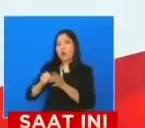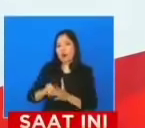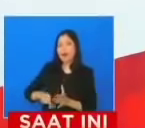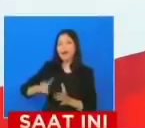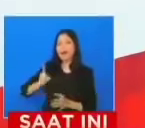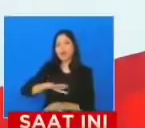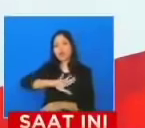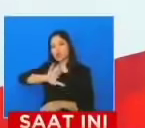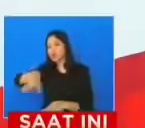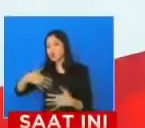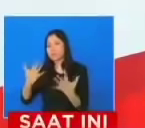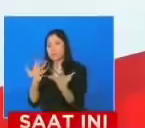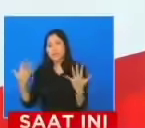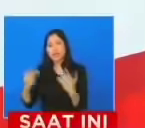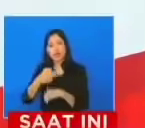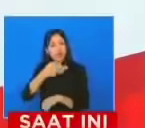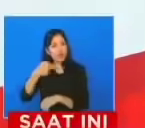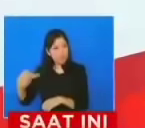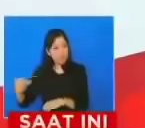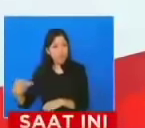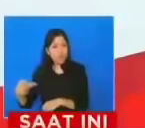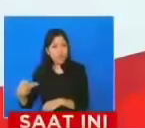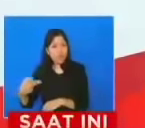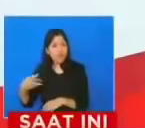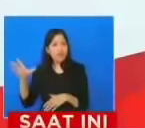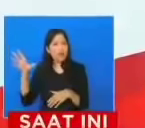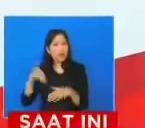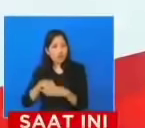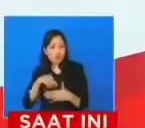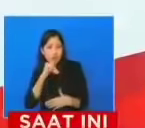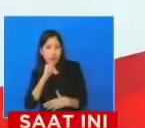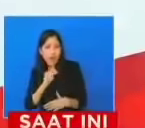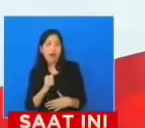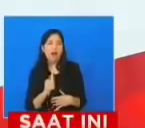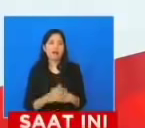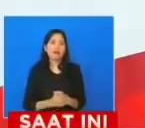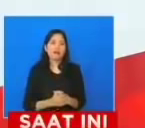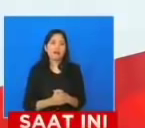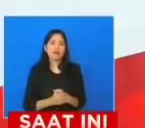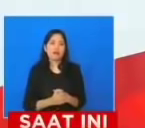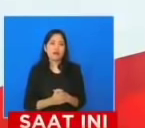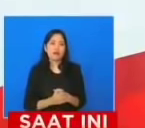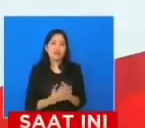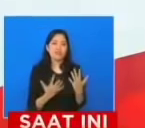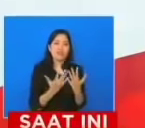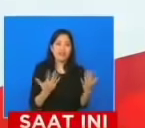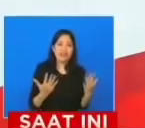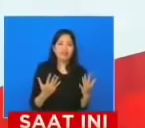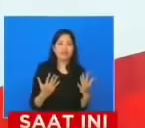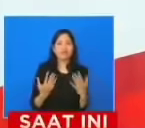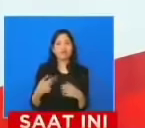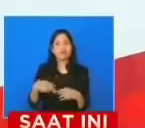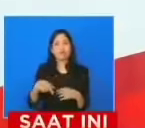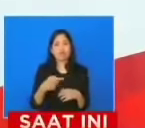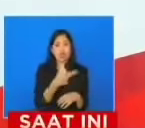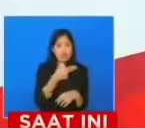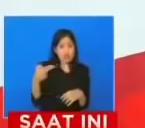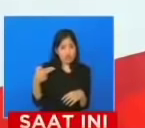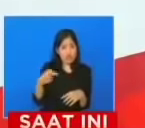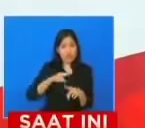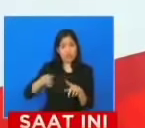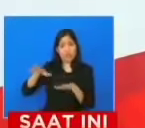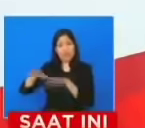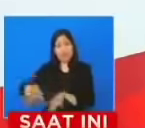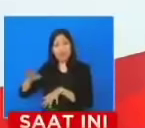partisipasi dari seluruh masyarakat Indonesia, termasuk warga diaspora ataupun warga negara Indonesia yang berada